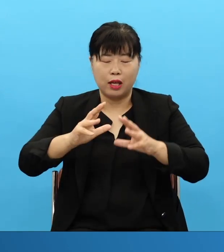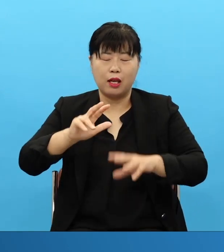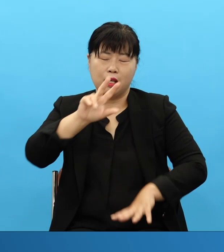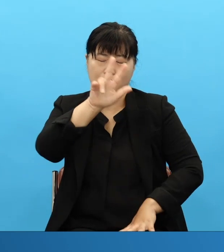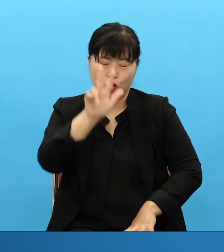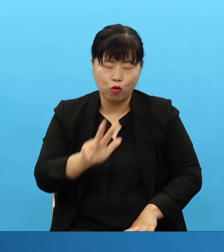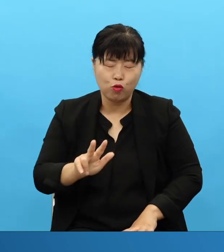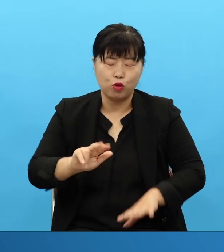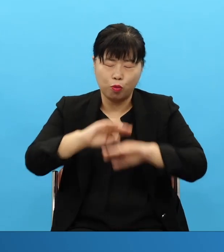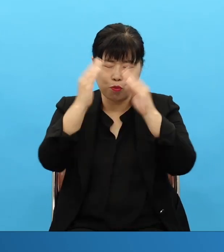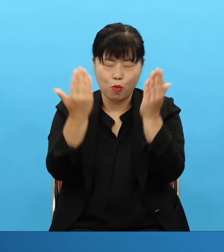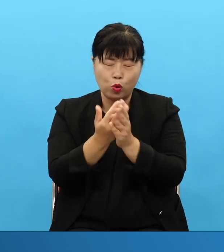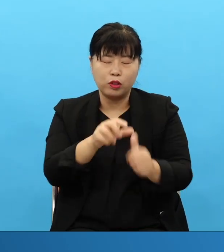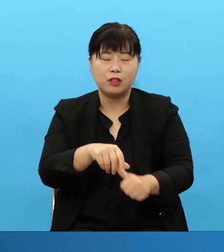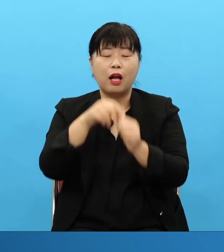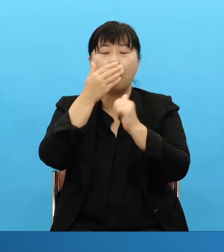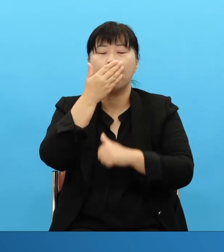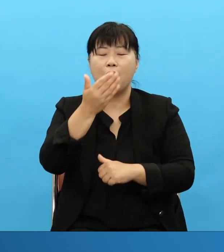말씀을 주옵소서.